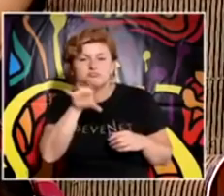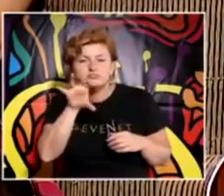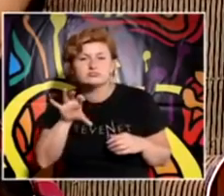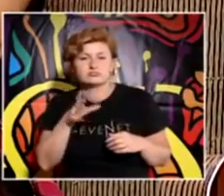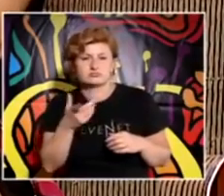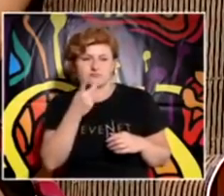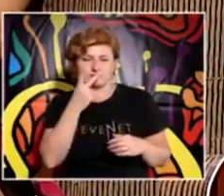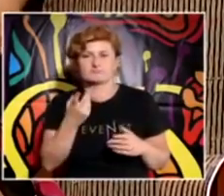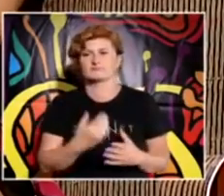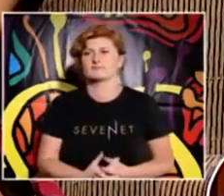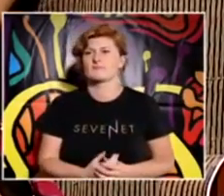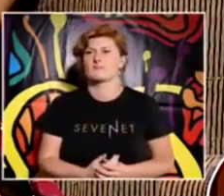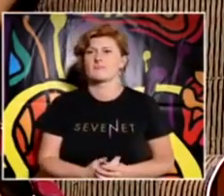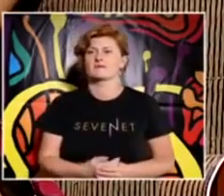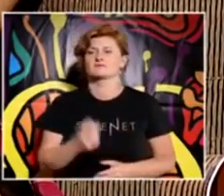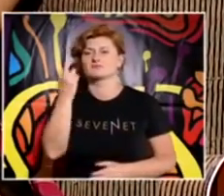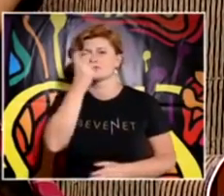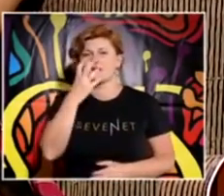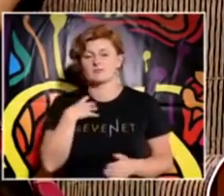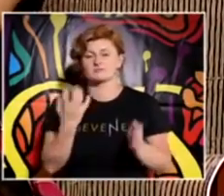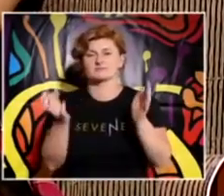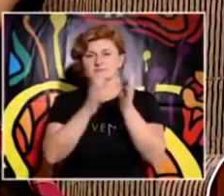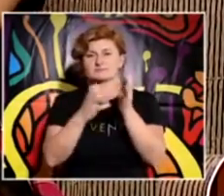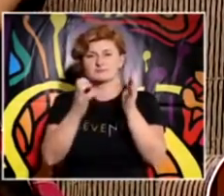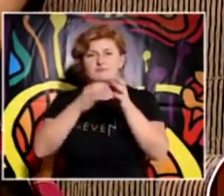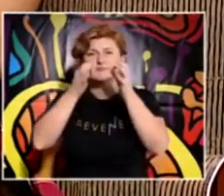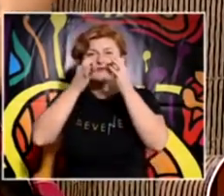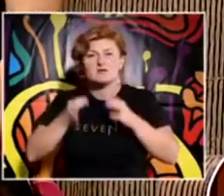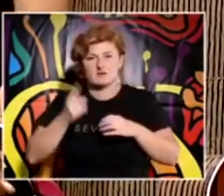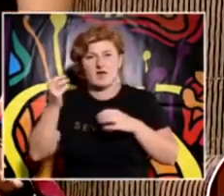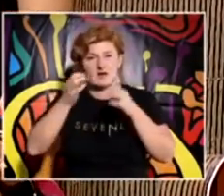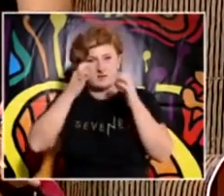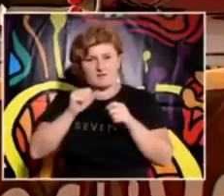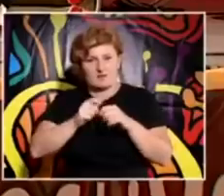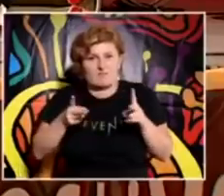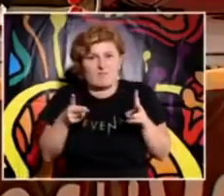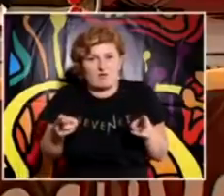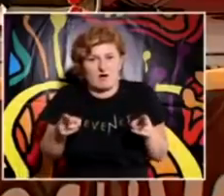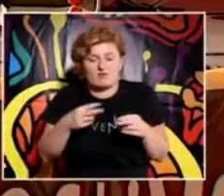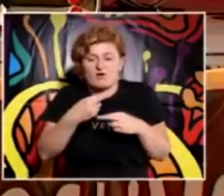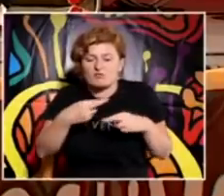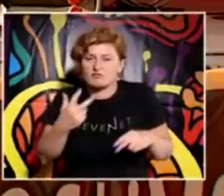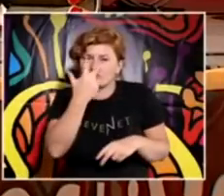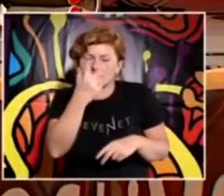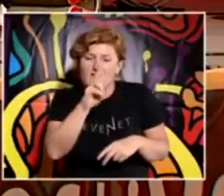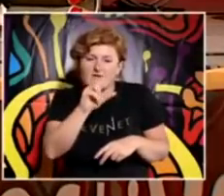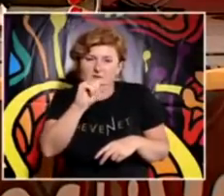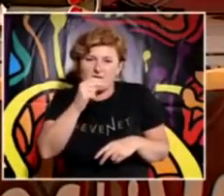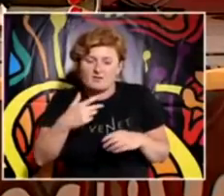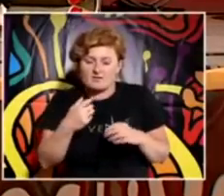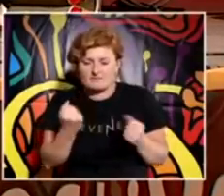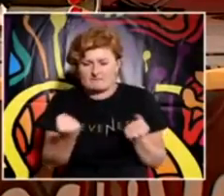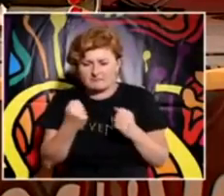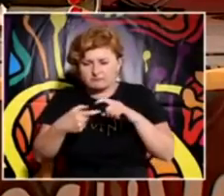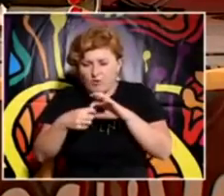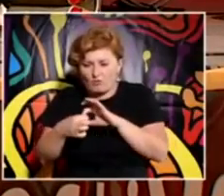praca. Najciekawiej było dodawanie relacji w Chinach, gdzie jest blokada i przez 3 różne VPN-y staraliśmy się połączyć się ze światem,